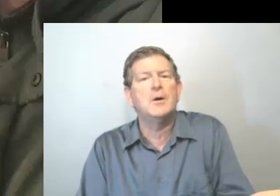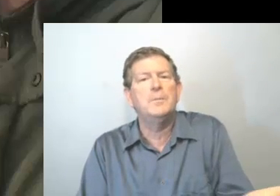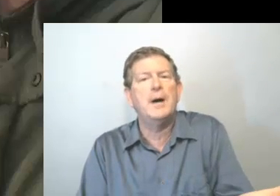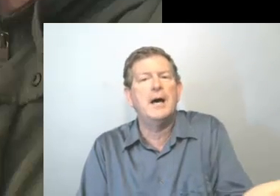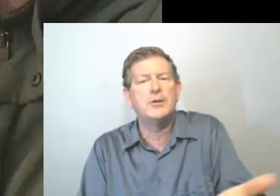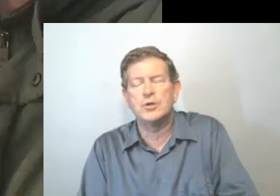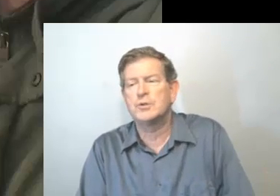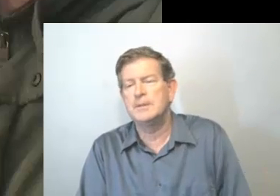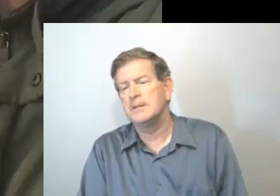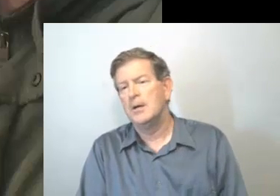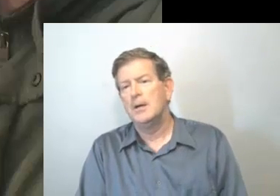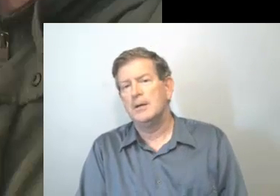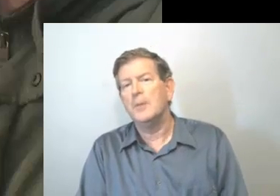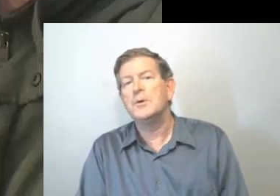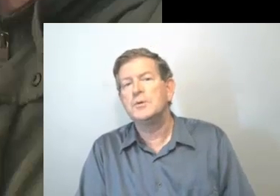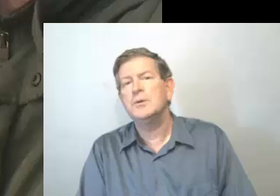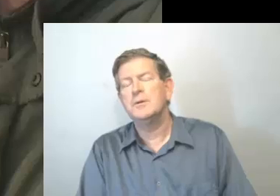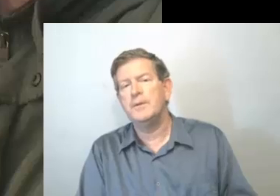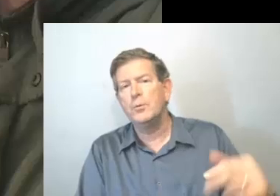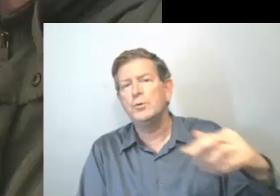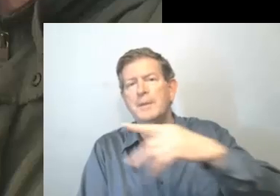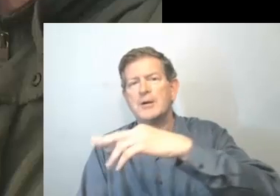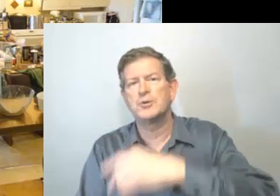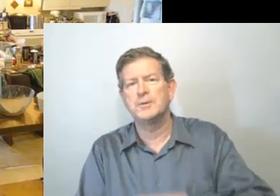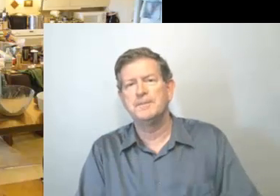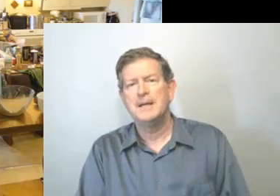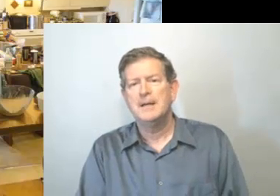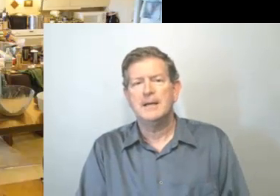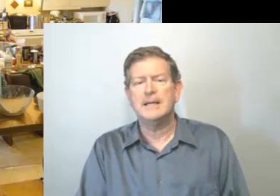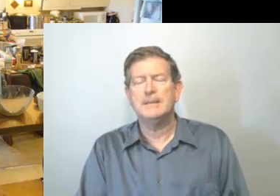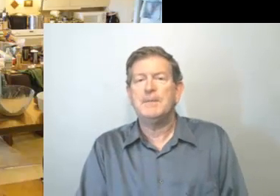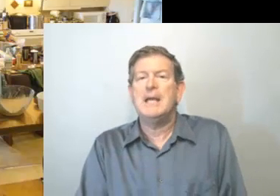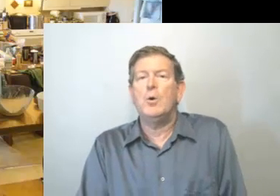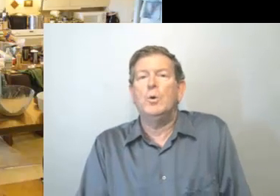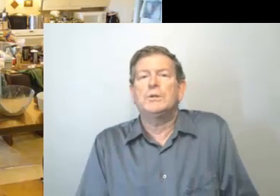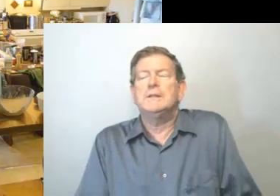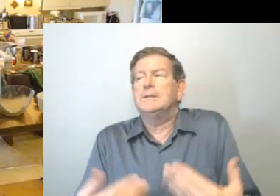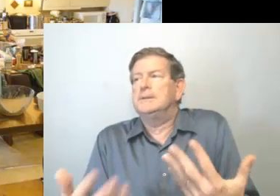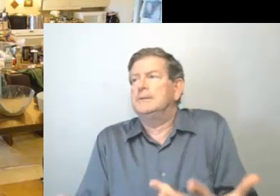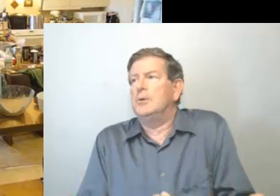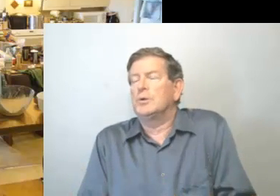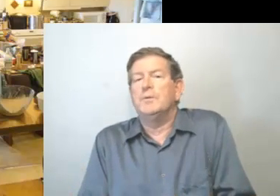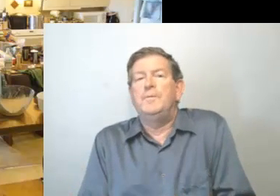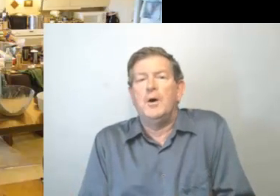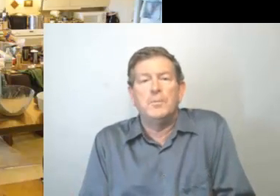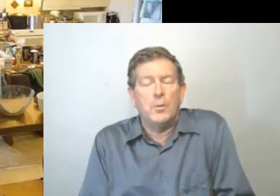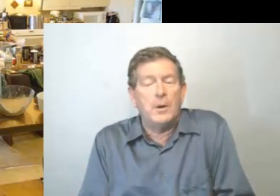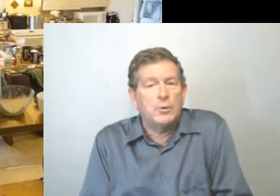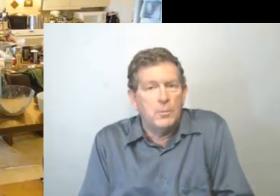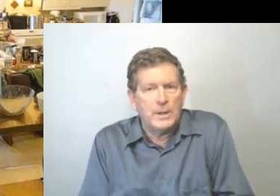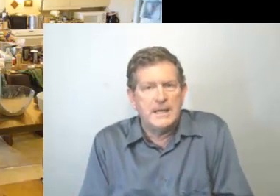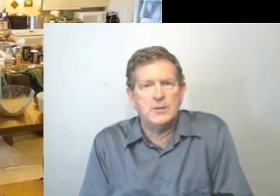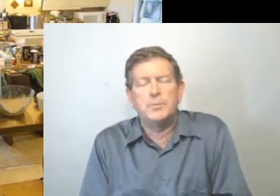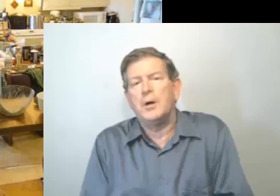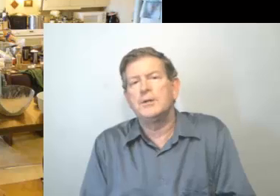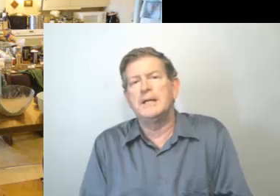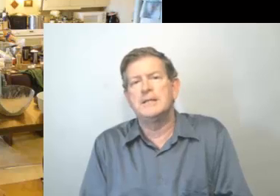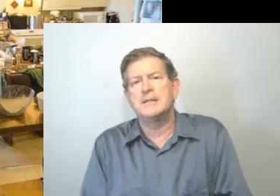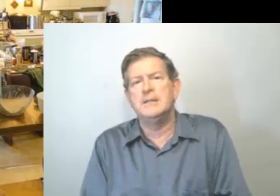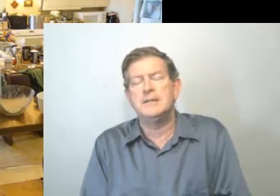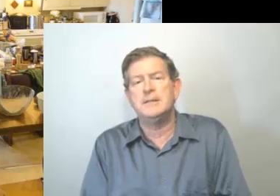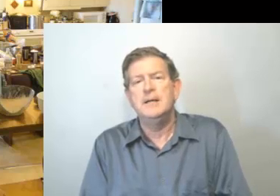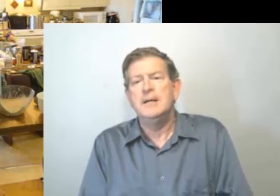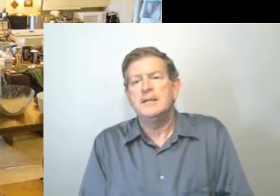j'habite à la campagne, je suis en mesure de faire beaucoup de marches. Et autre forme, pour moi, autre moyen de prendre